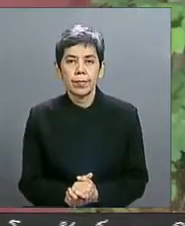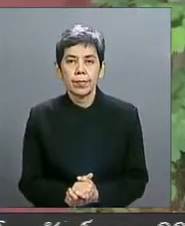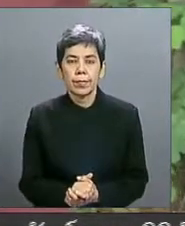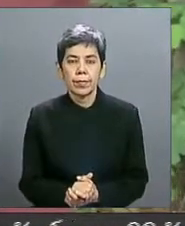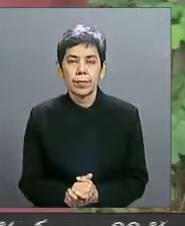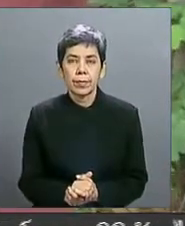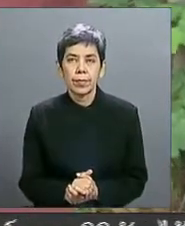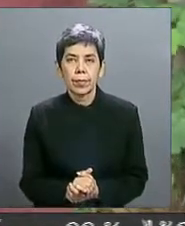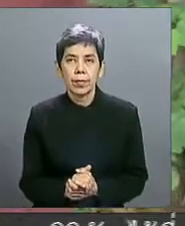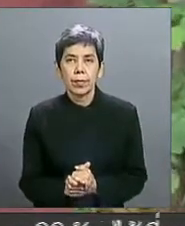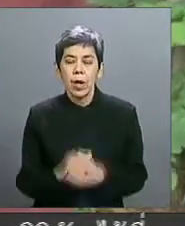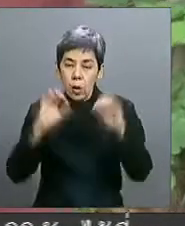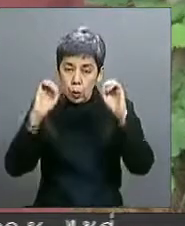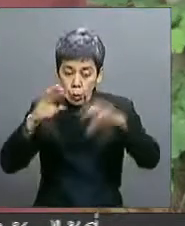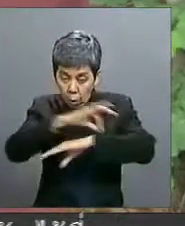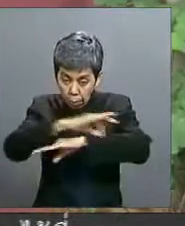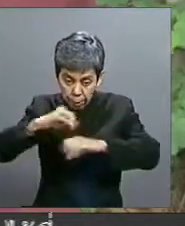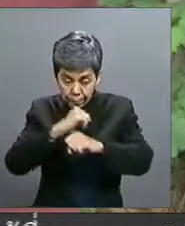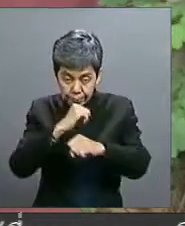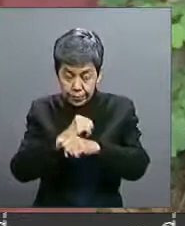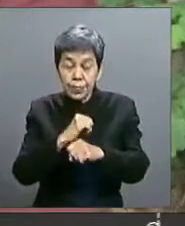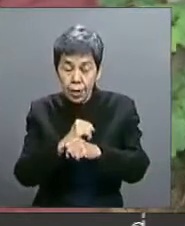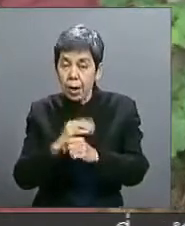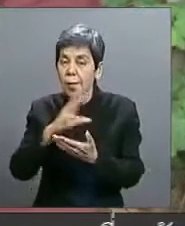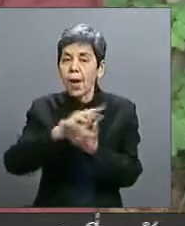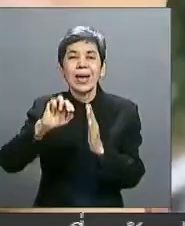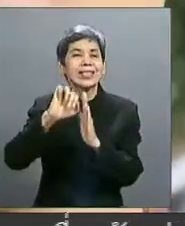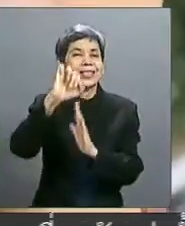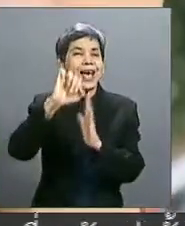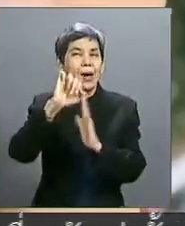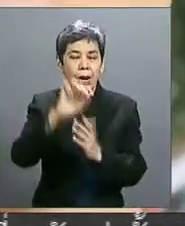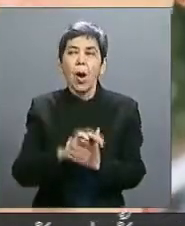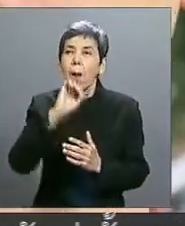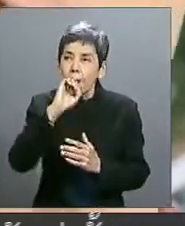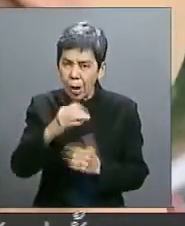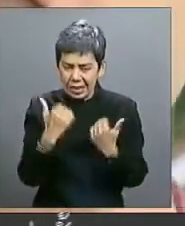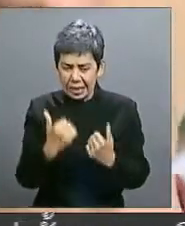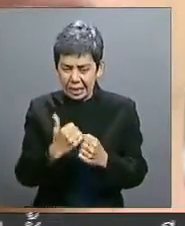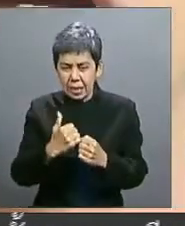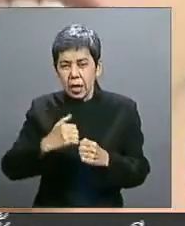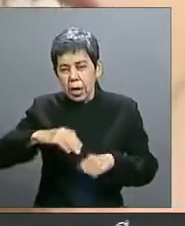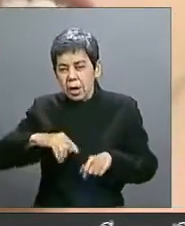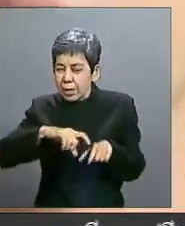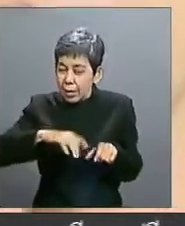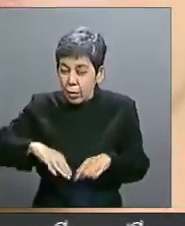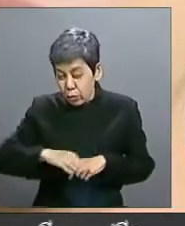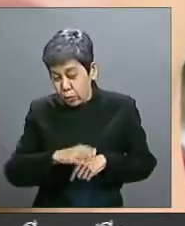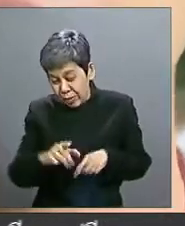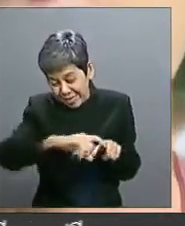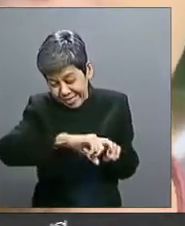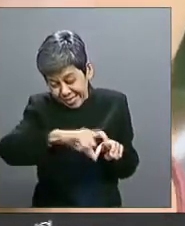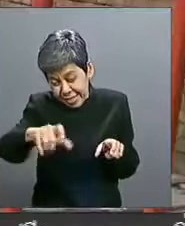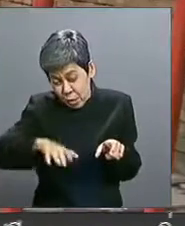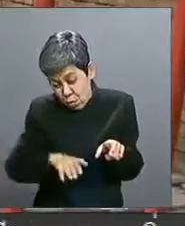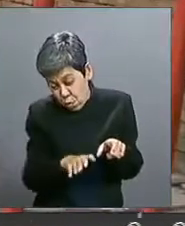อาจารย์ประจำคณะวิศวกรรมศาสตร์มหาวิทยาลัยเชียงใหม่ระบุว่าพื้นที่ไหลทางบริเวณทางขึ้นพระธาตุดอยสุเท